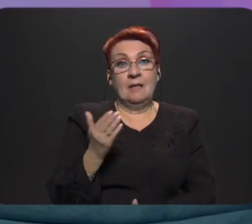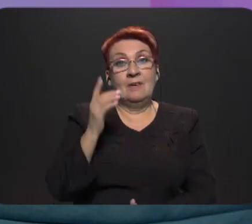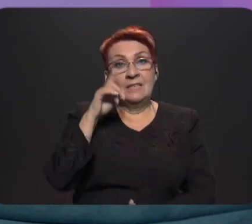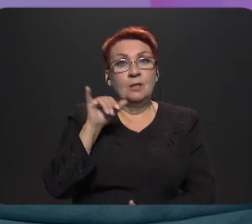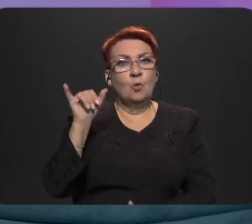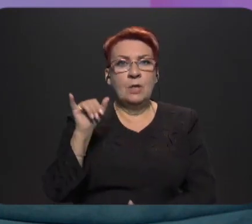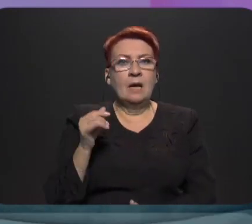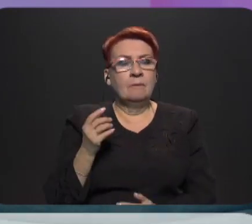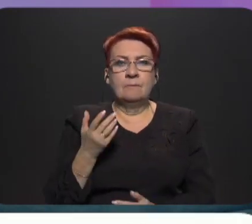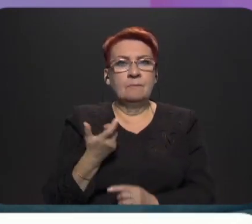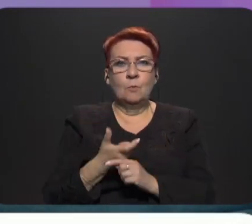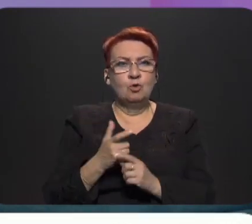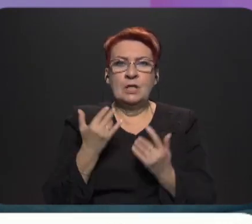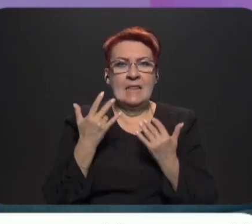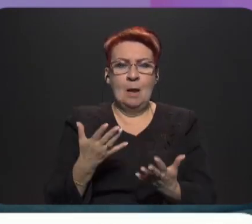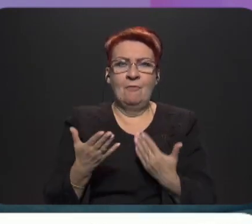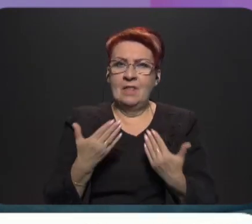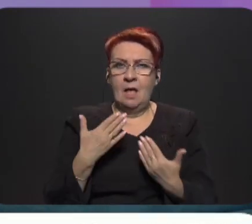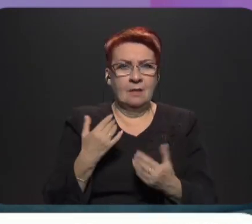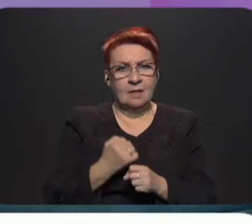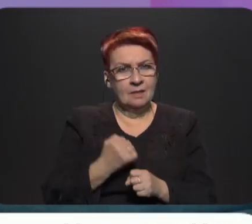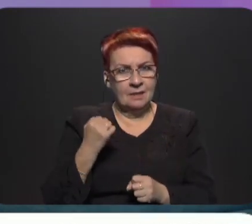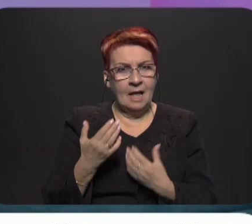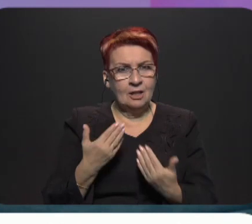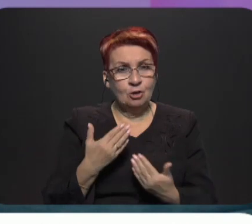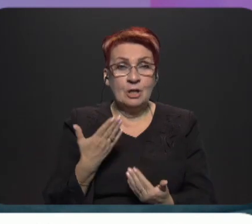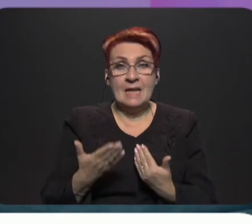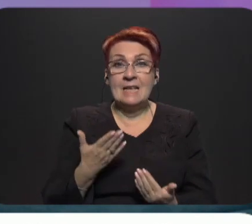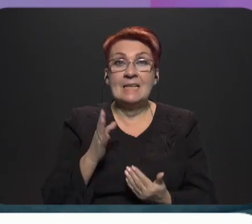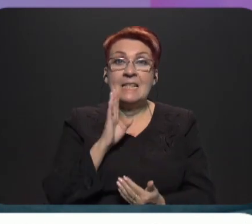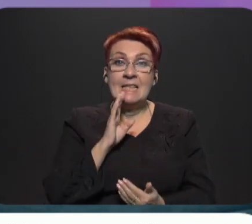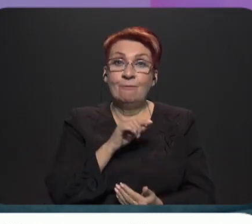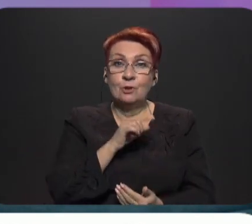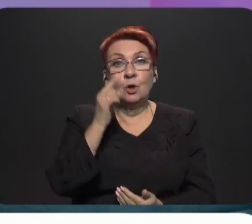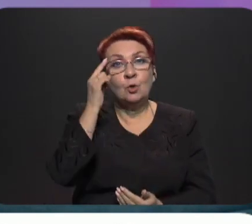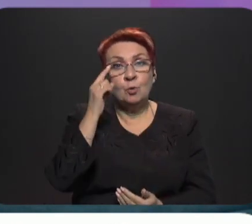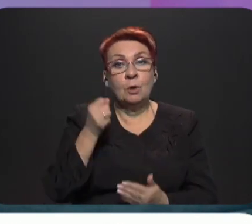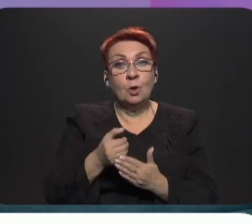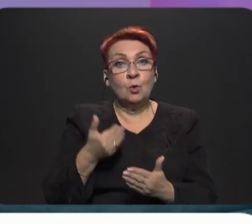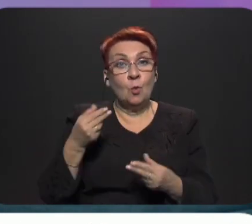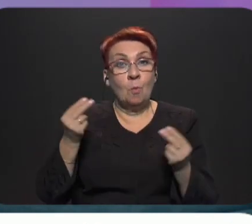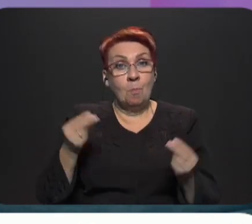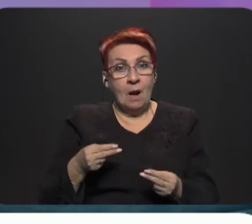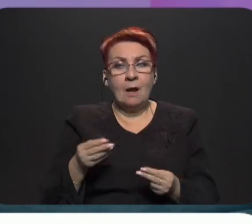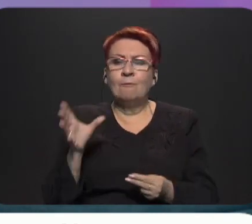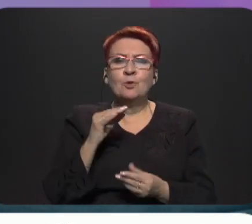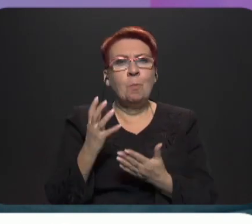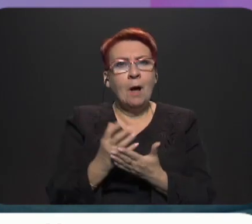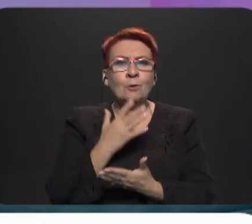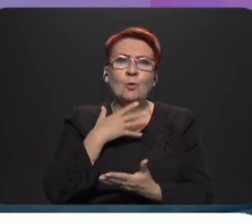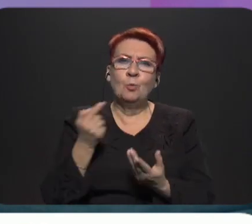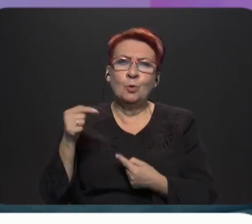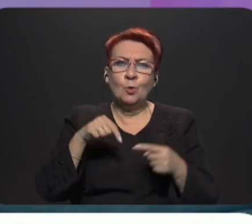такое требовательное к этому отношению. И если девушка думает до брака, что нет, все получится, сейчас